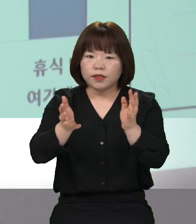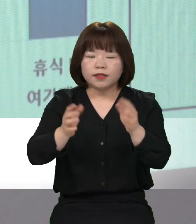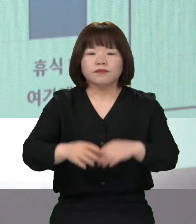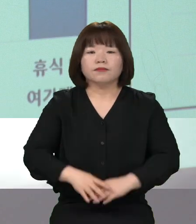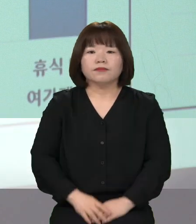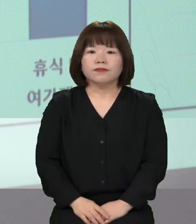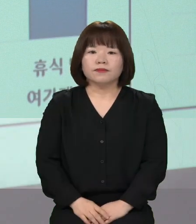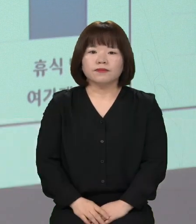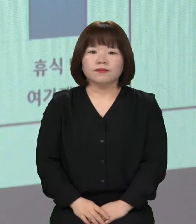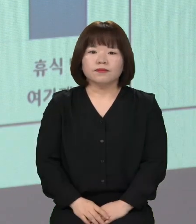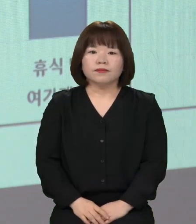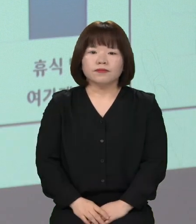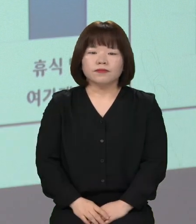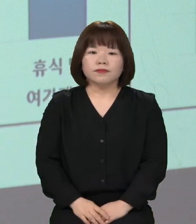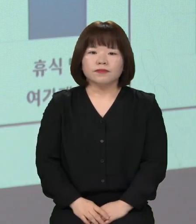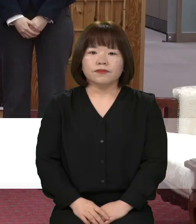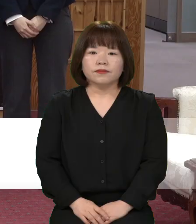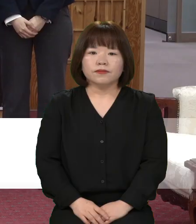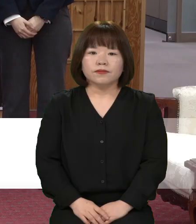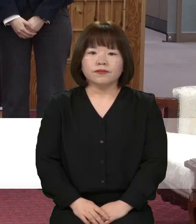관련 논의를 이어갔습니다